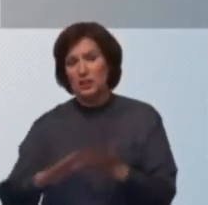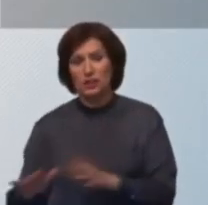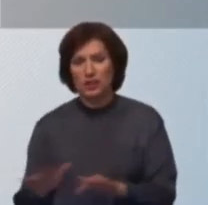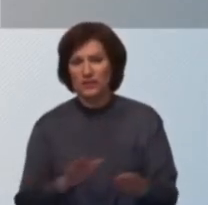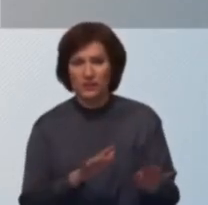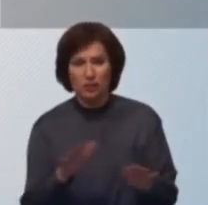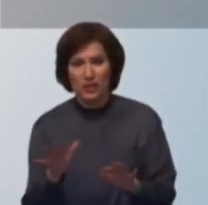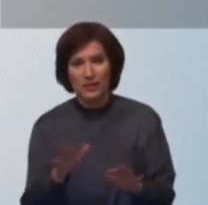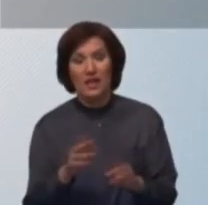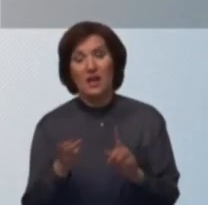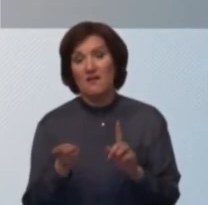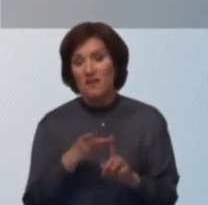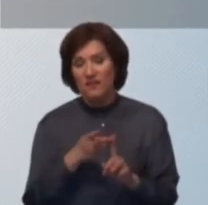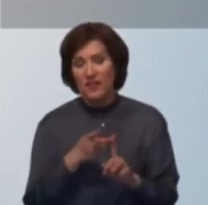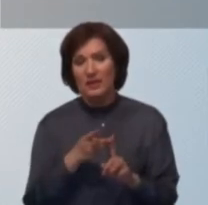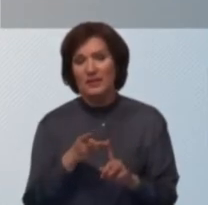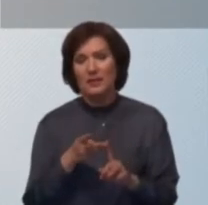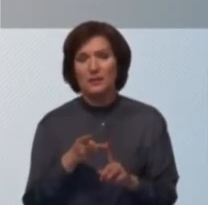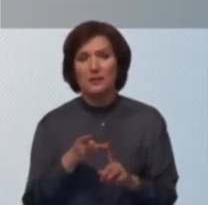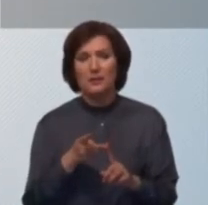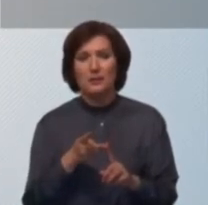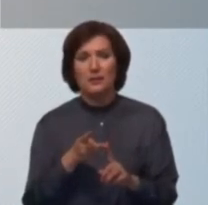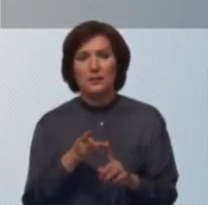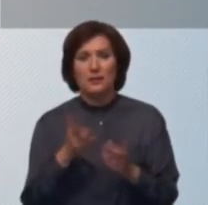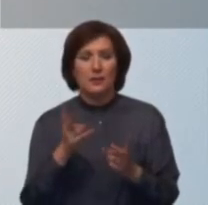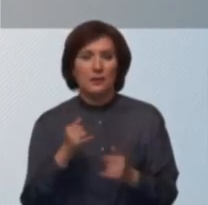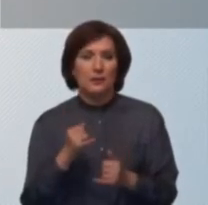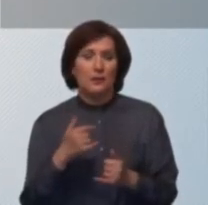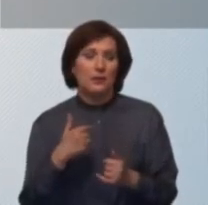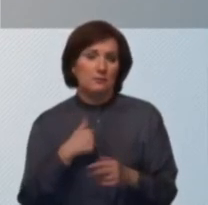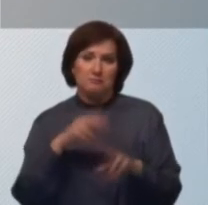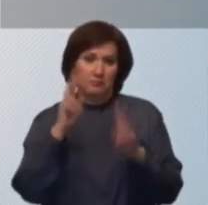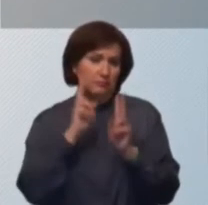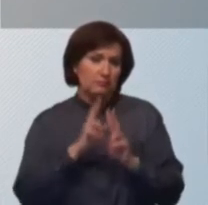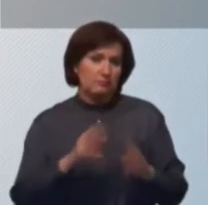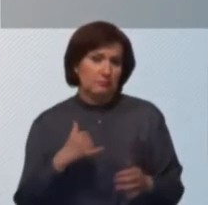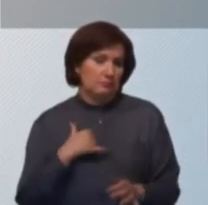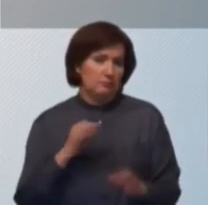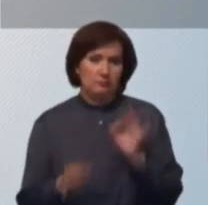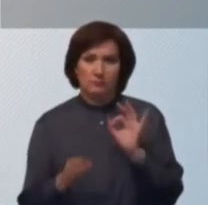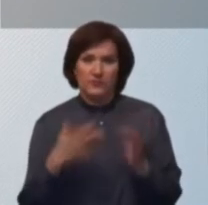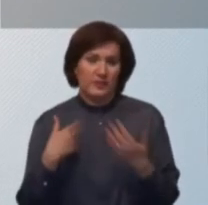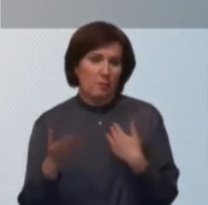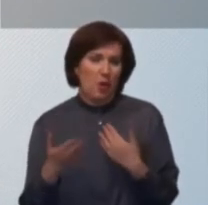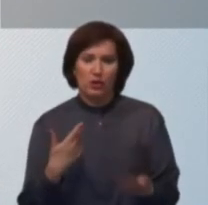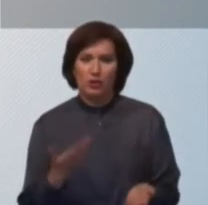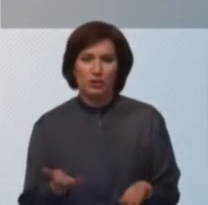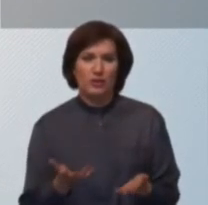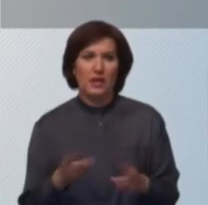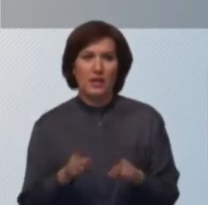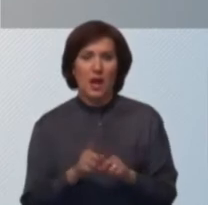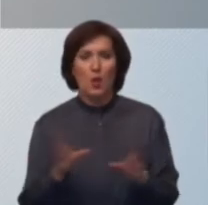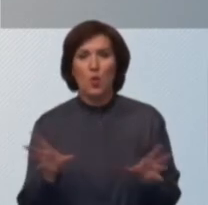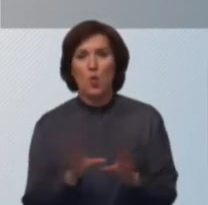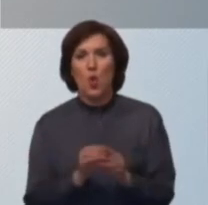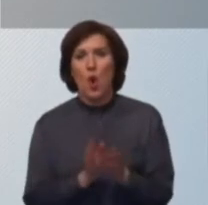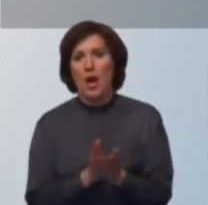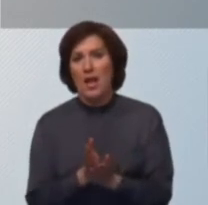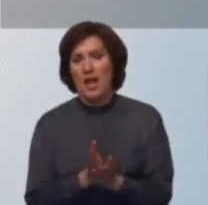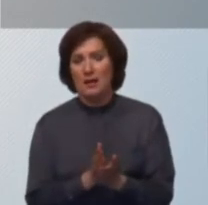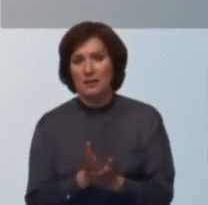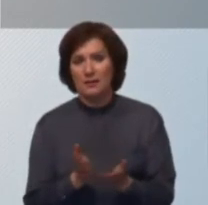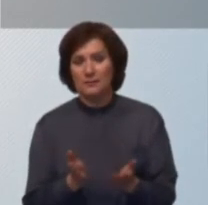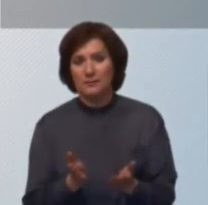рухання. Во-вторых, ну, я не знаю, у нас нормальные взаимоотношения, как у коллег.